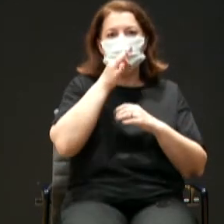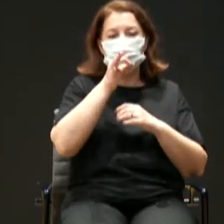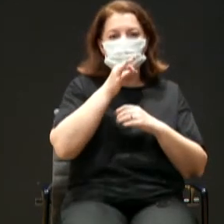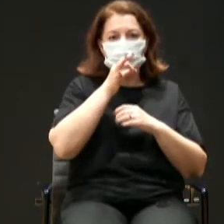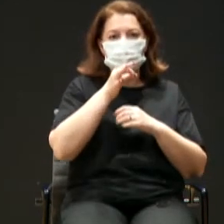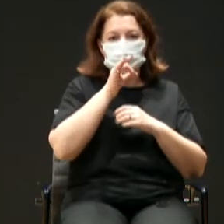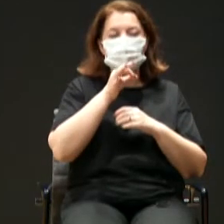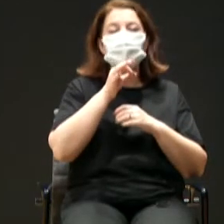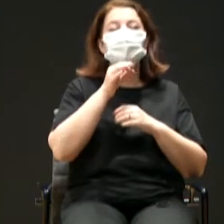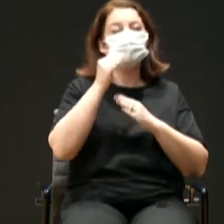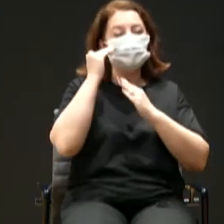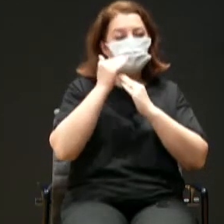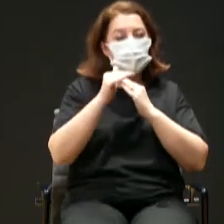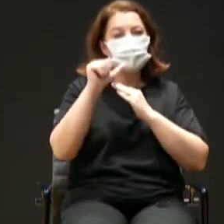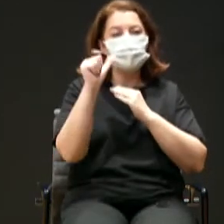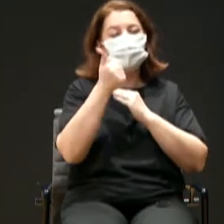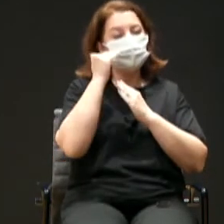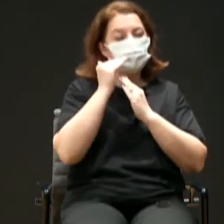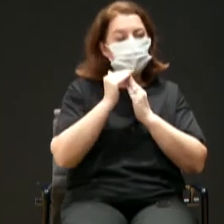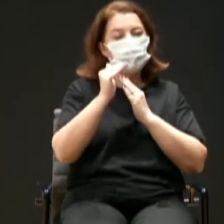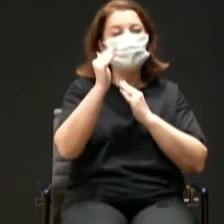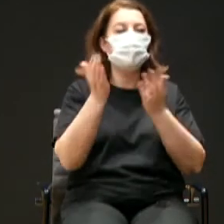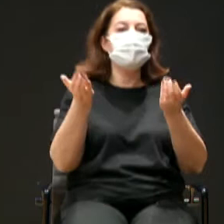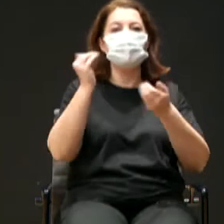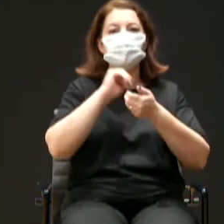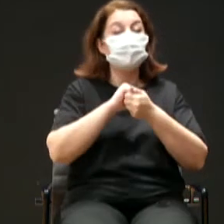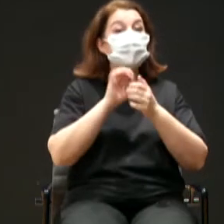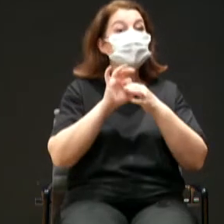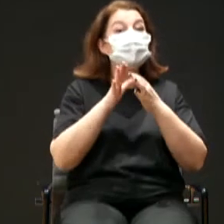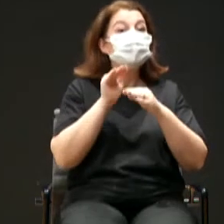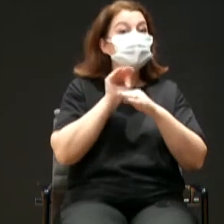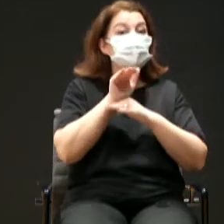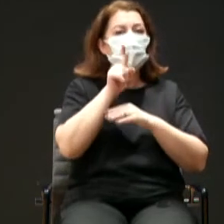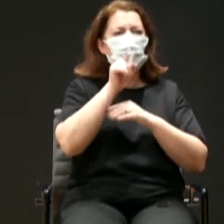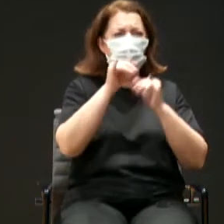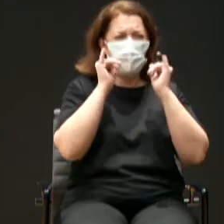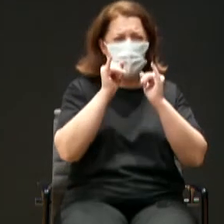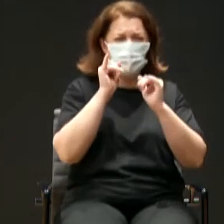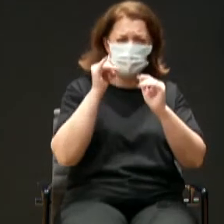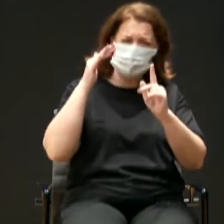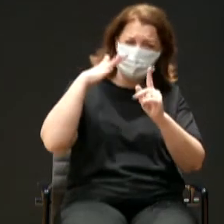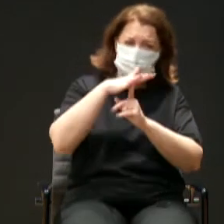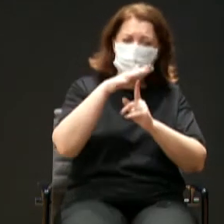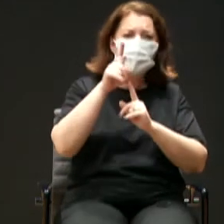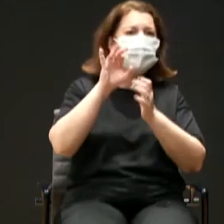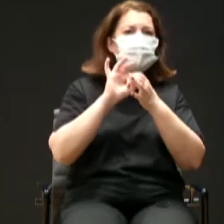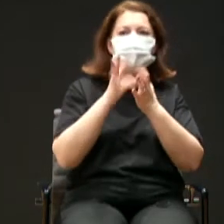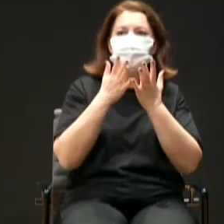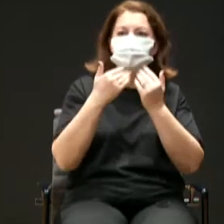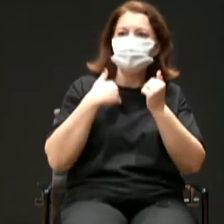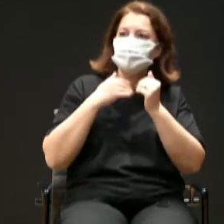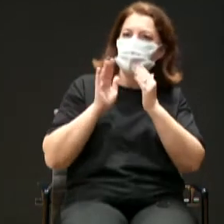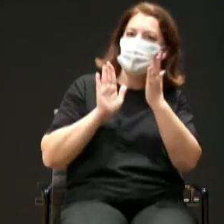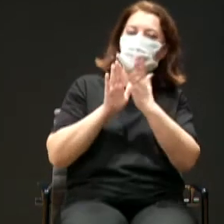etmemiz, milletimizle, aziz milletimizle birlikte nasıl yaşayacağımızı, o hainlere birlikte nasıl tavır alacağımızı